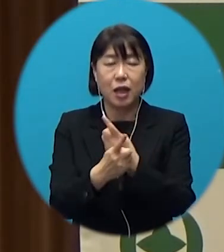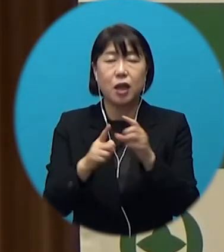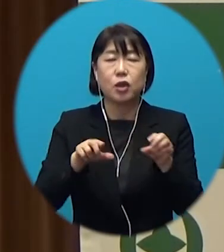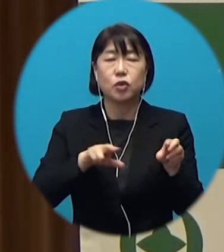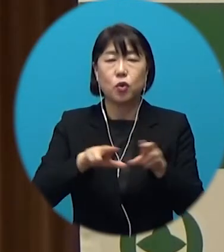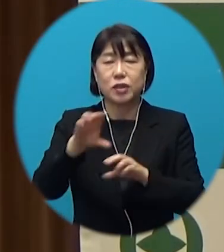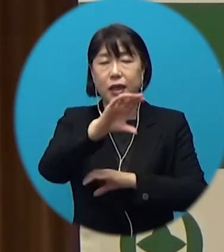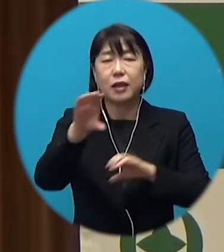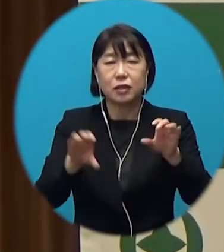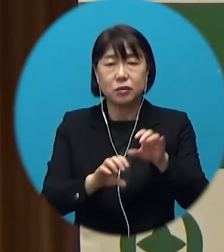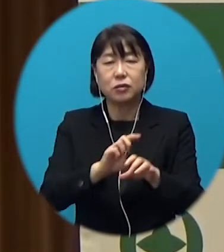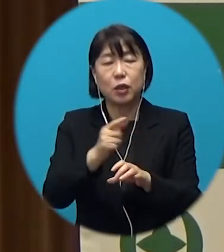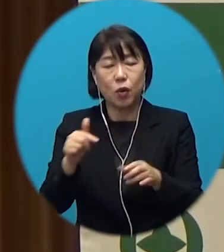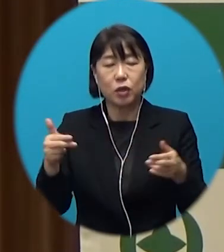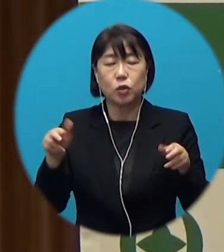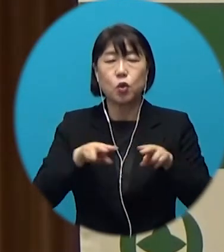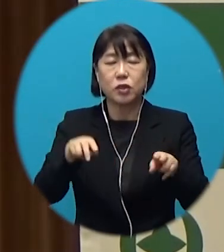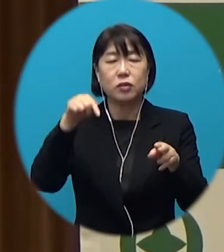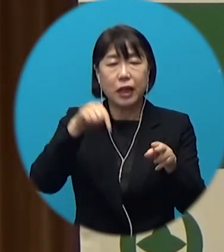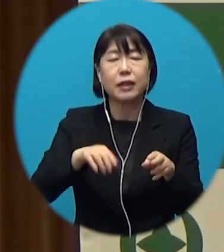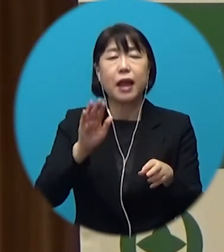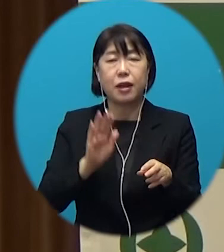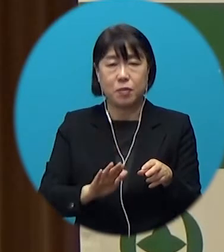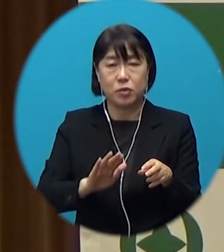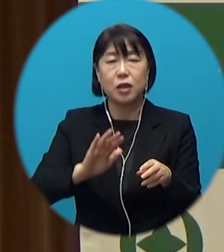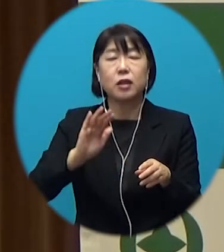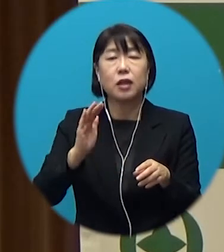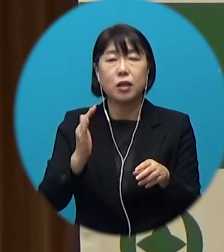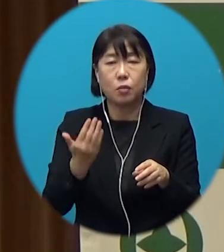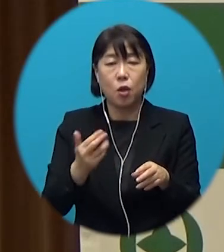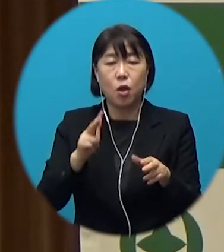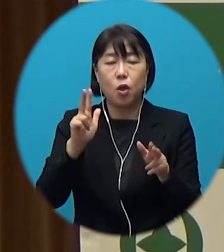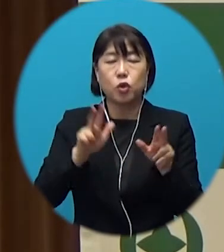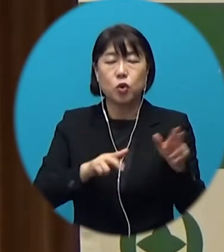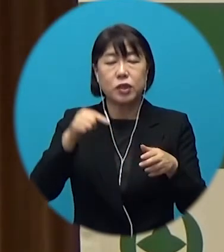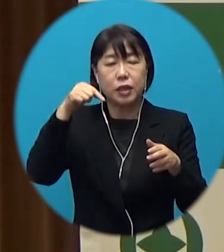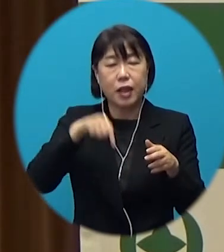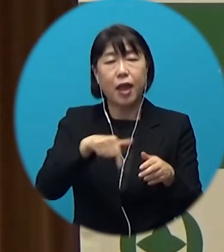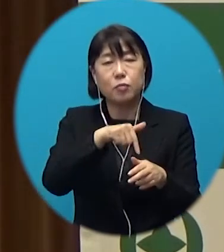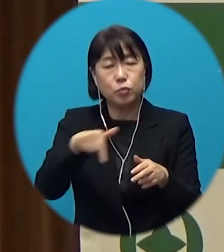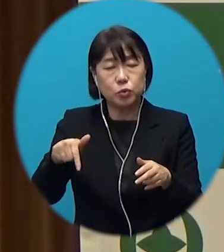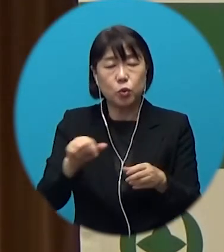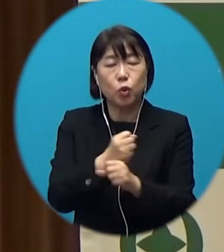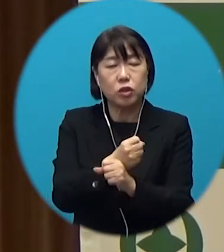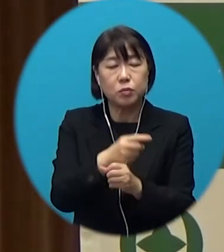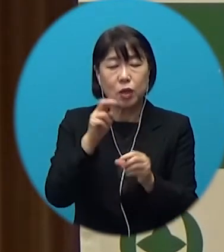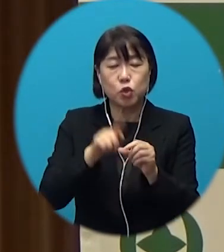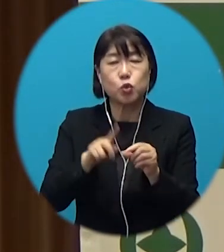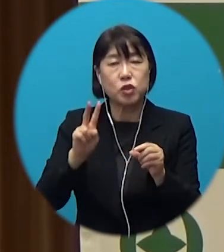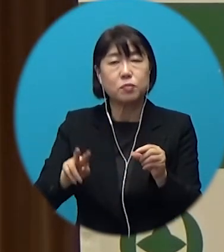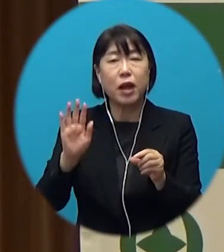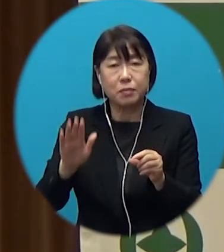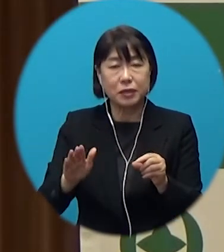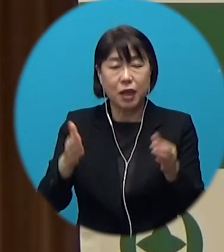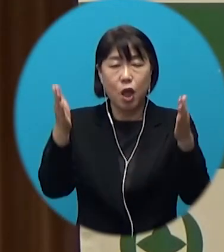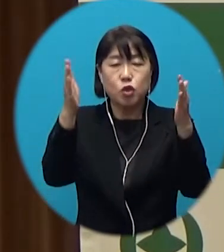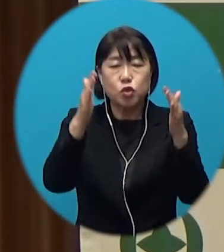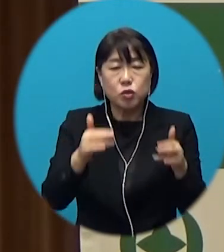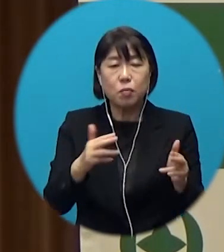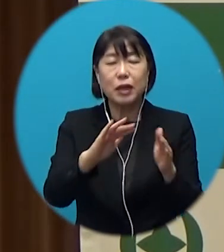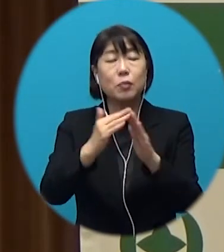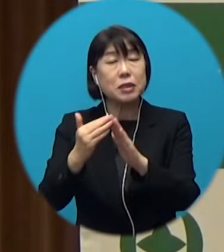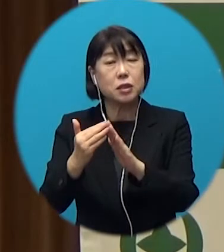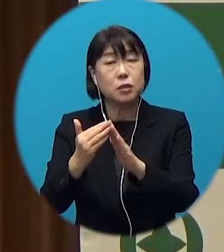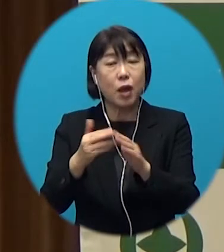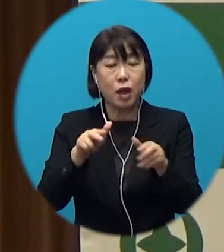に、ありますけれども、行政内部の取り組みが中心になってもらいますが、スマートシティ推進ビジョンというのは行政内部ではなくて